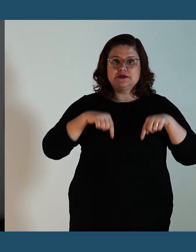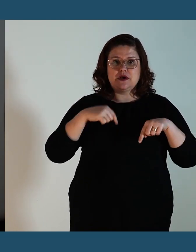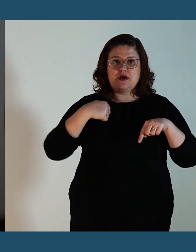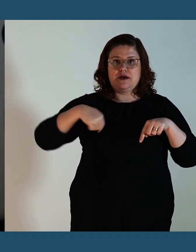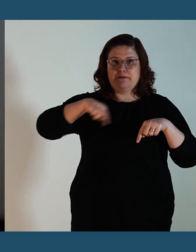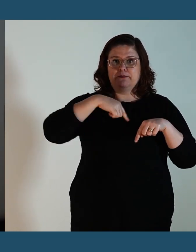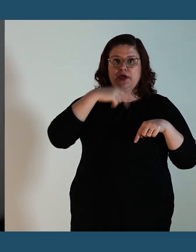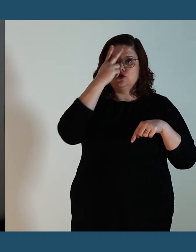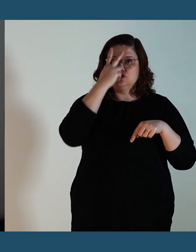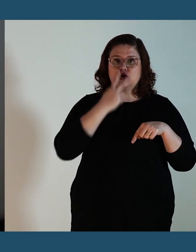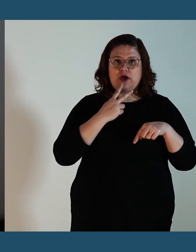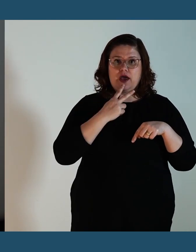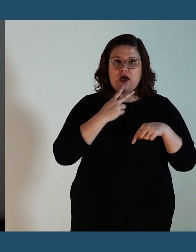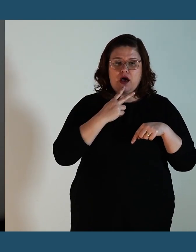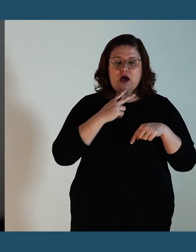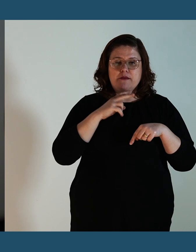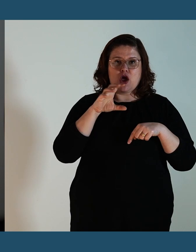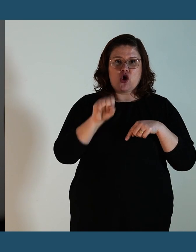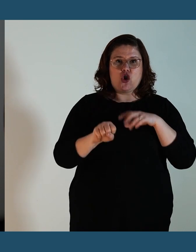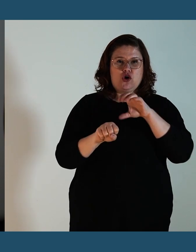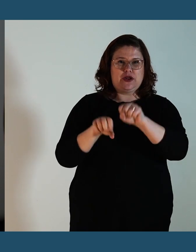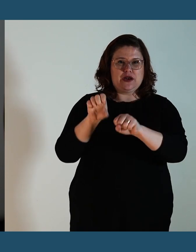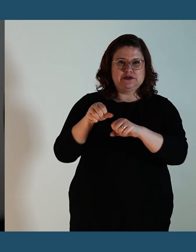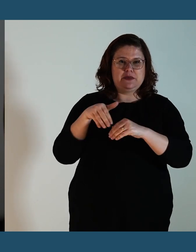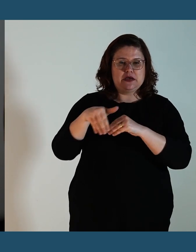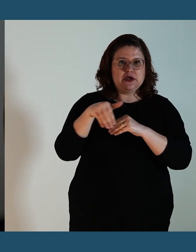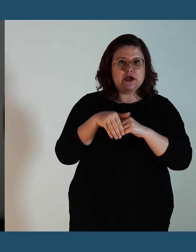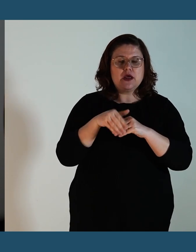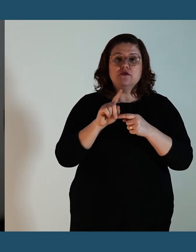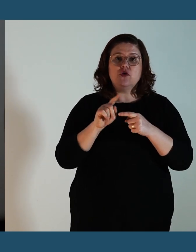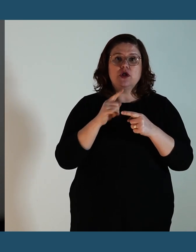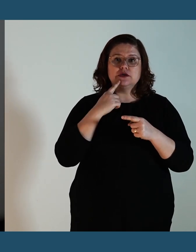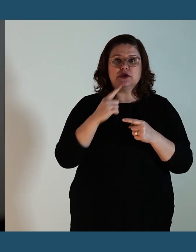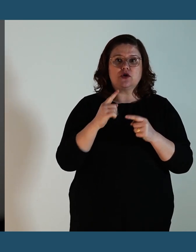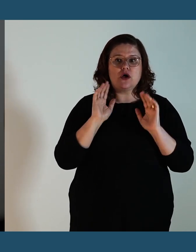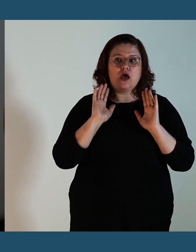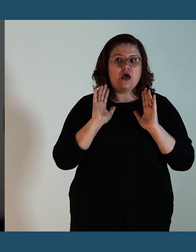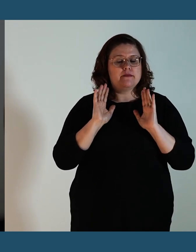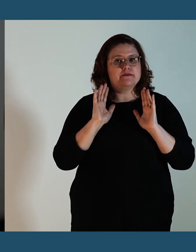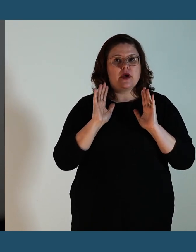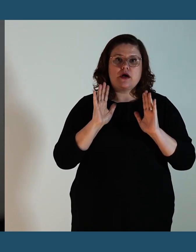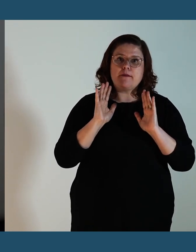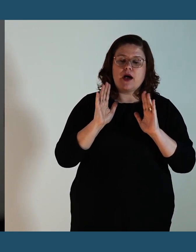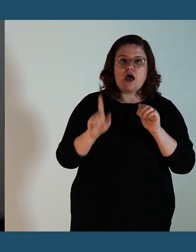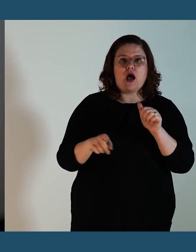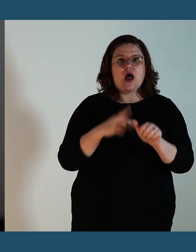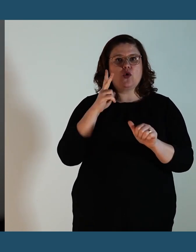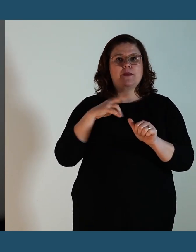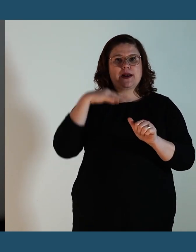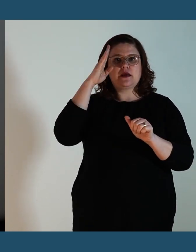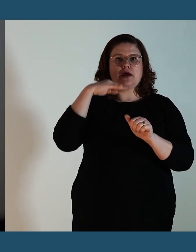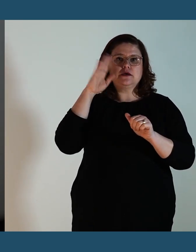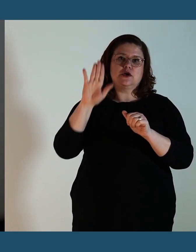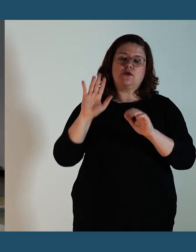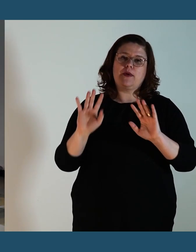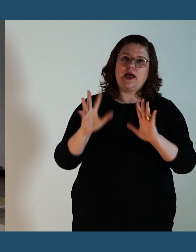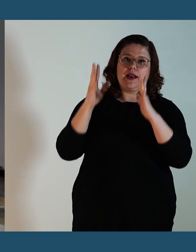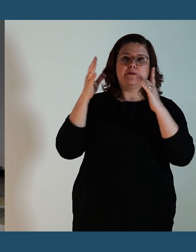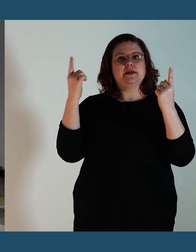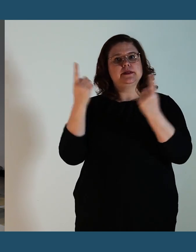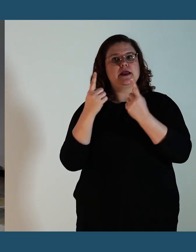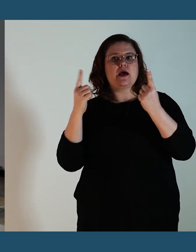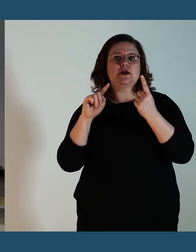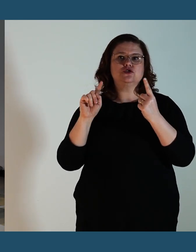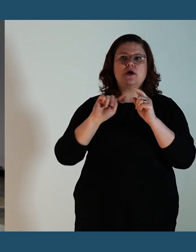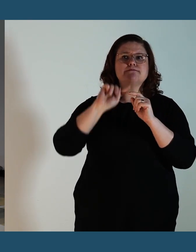omalle tavallaan kolonialismillemme. Että me helposti täällä saataan kauhistella jotain, että miten alkuperäiskansojen olosuhteita